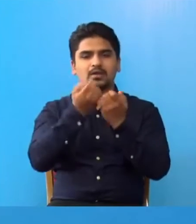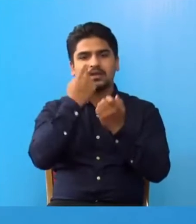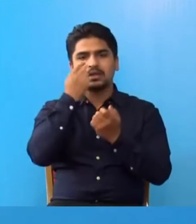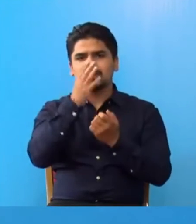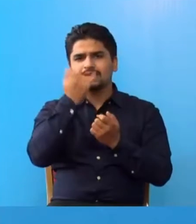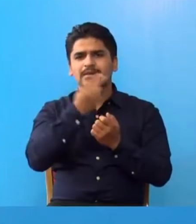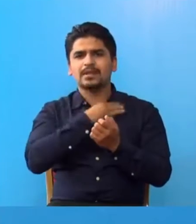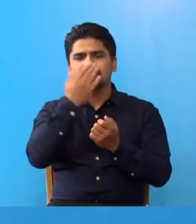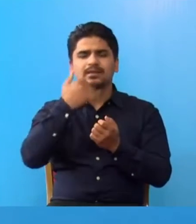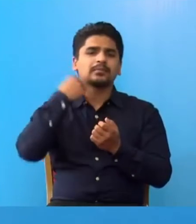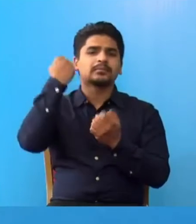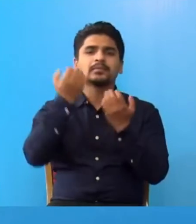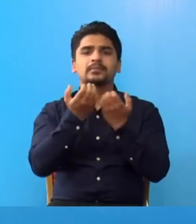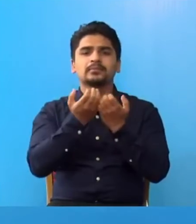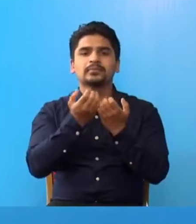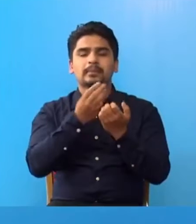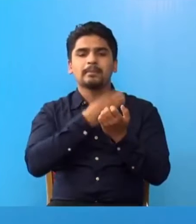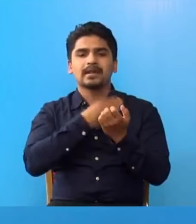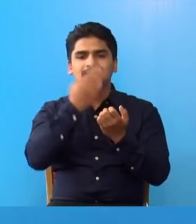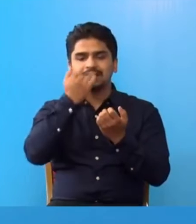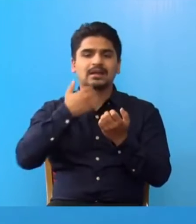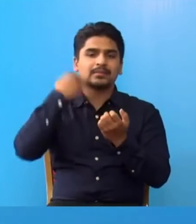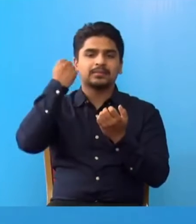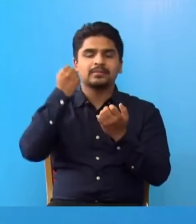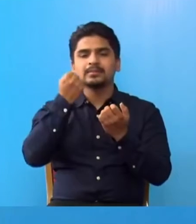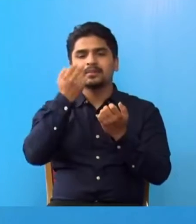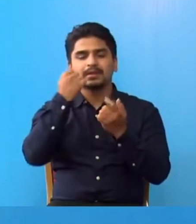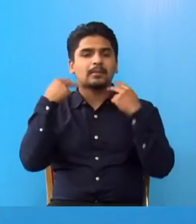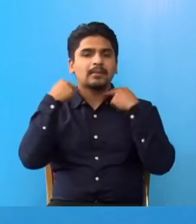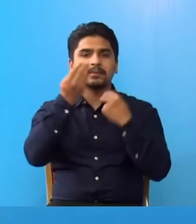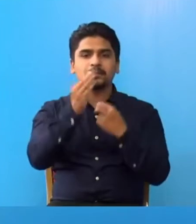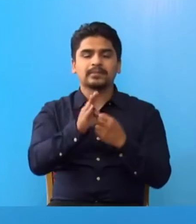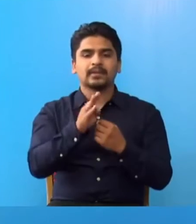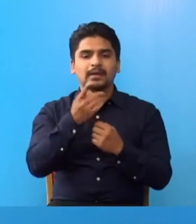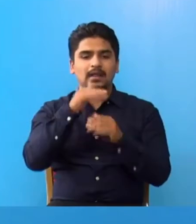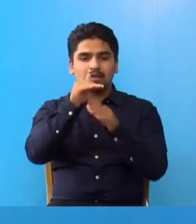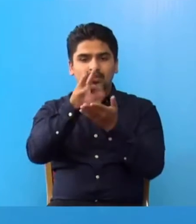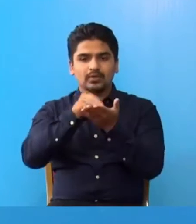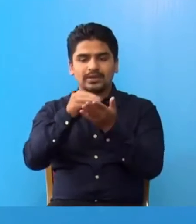को मौ महीं निग